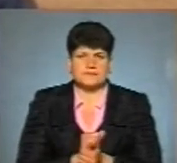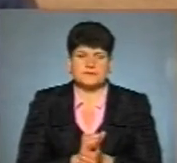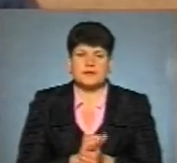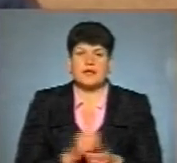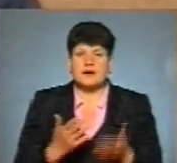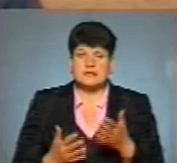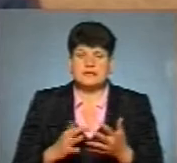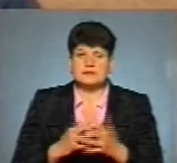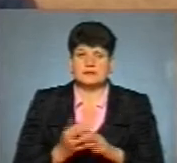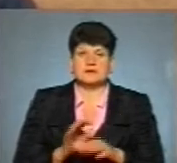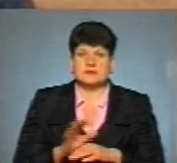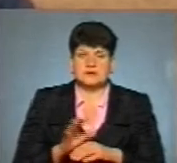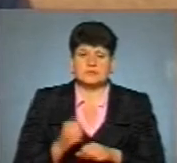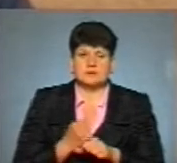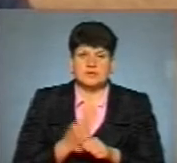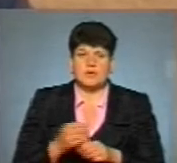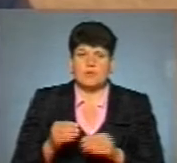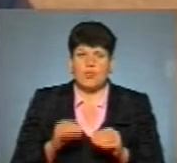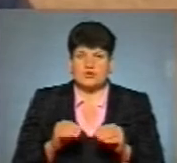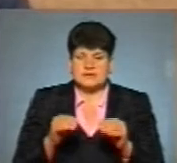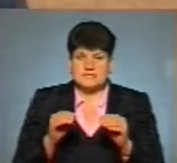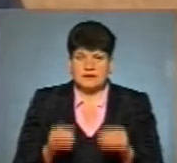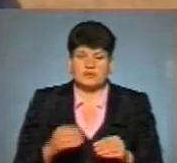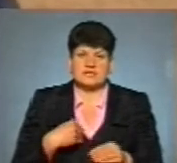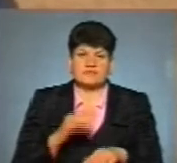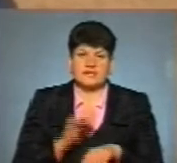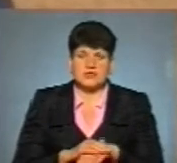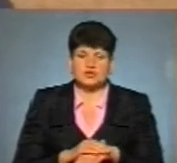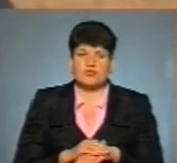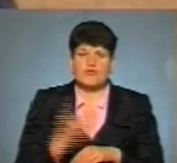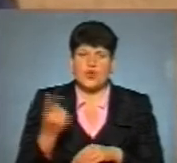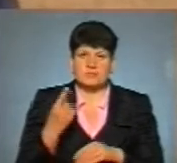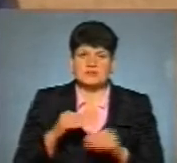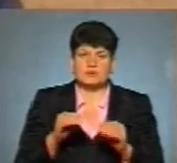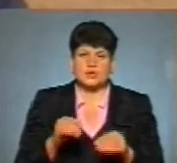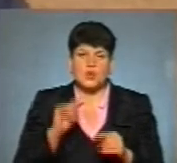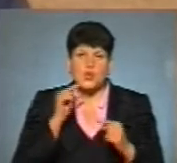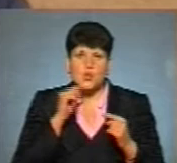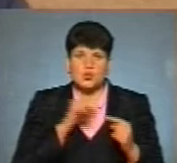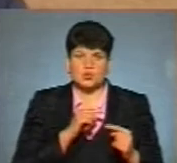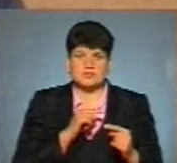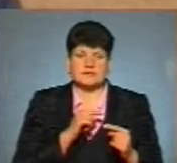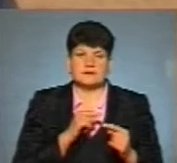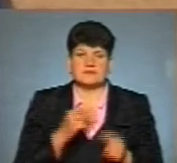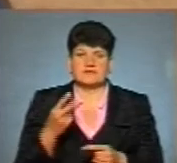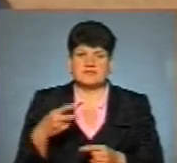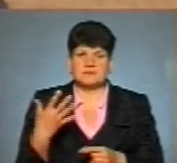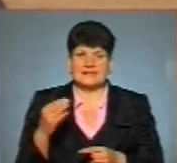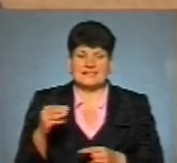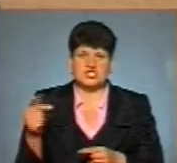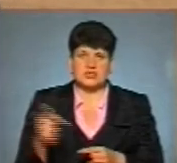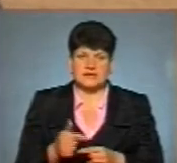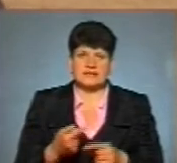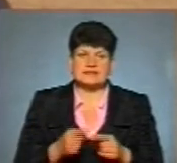аграрії здійснили посіви. От у нас фактично зараз по області посіяно кукурузи. Порядка 25 тисяч гектарів,